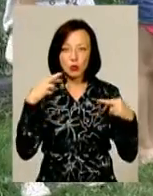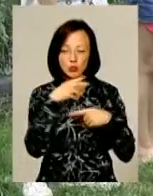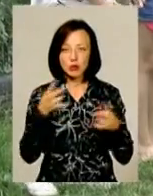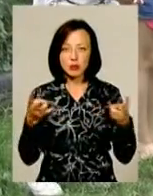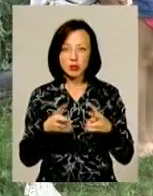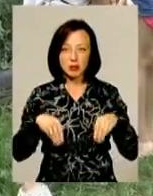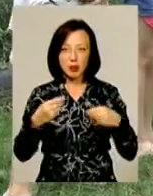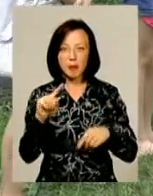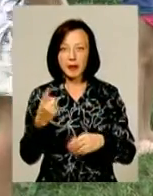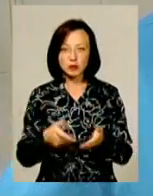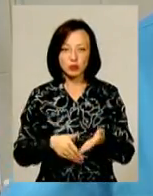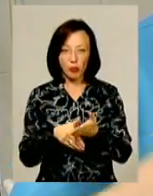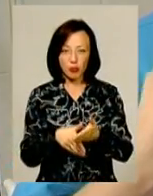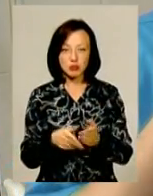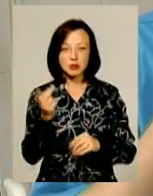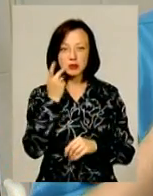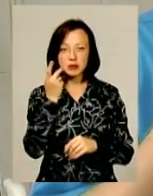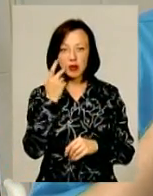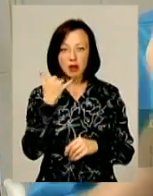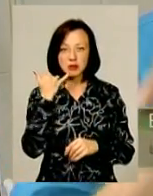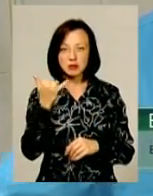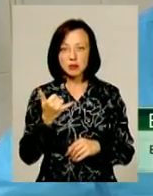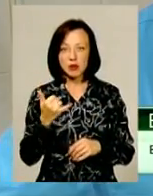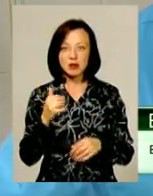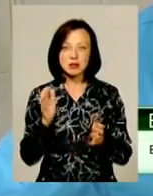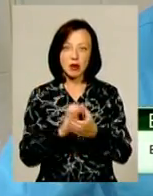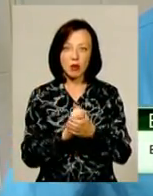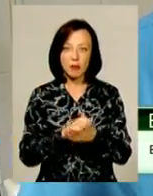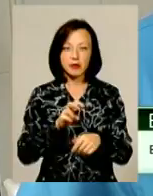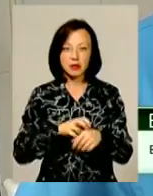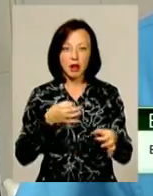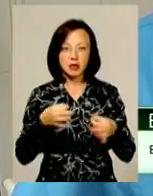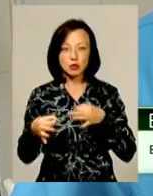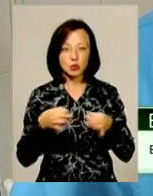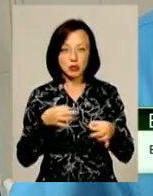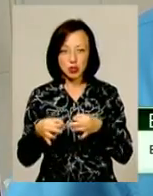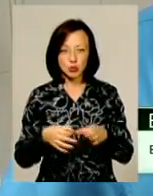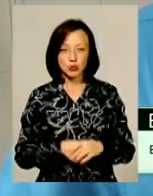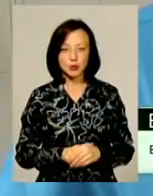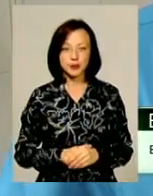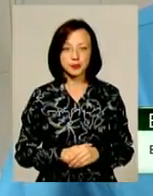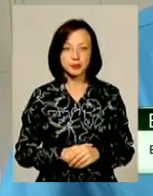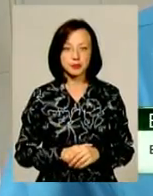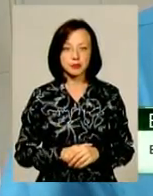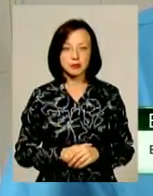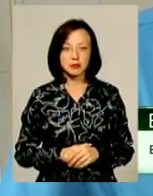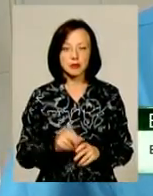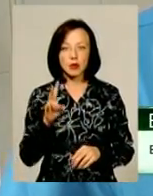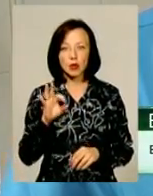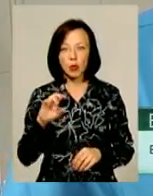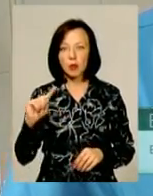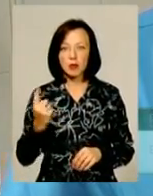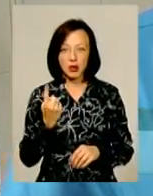необхідно надати першу допомогу. Звичайно, дзвонять до знайомих ветеринарів, вони консультують. Отак от. Ну,